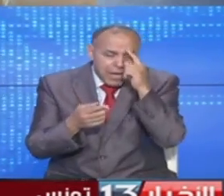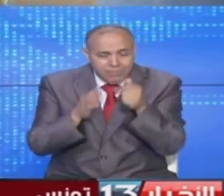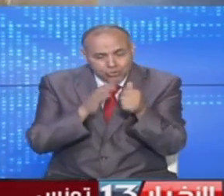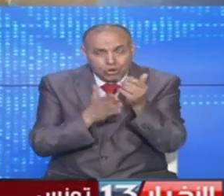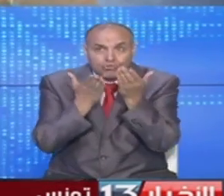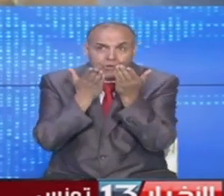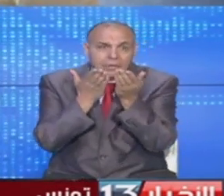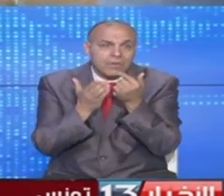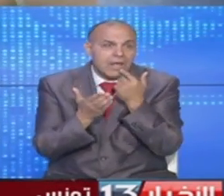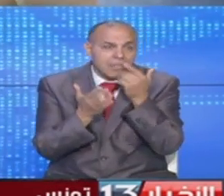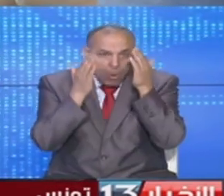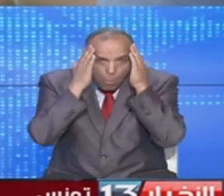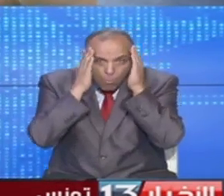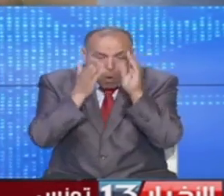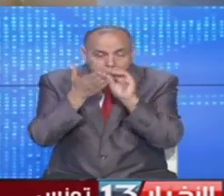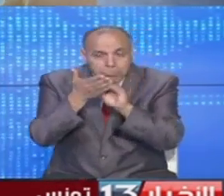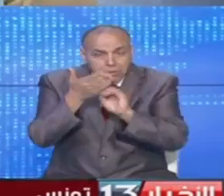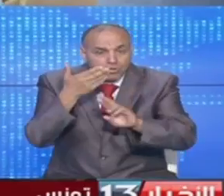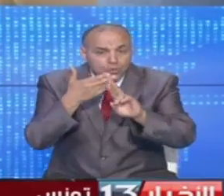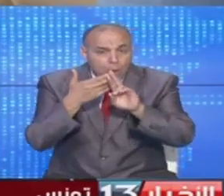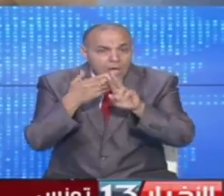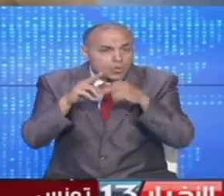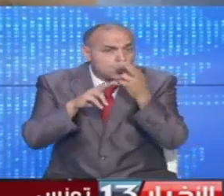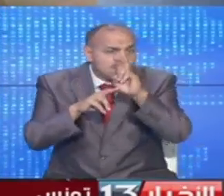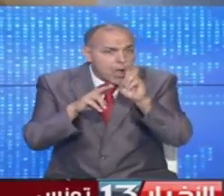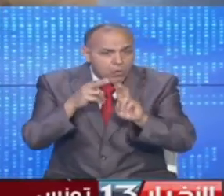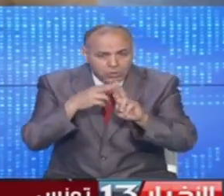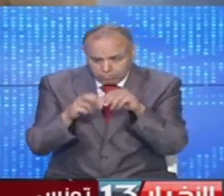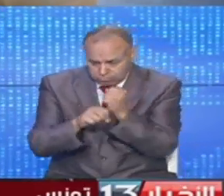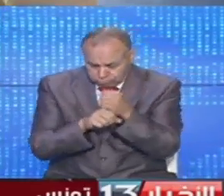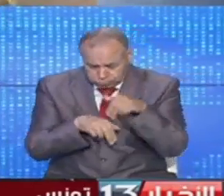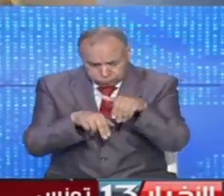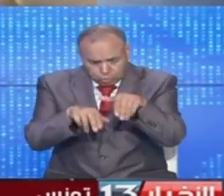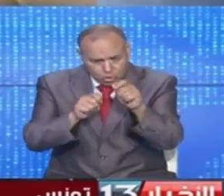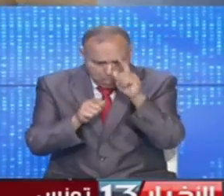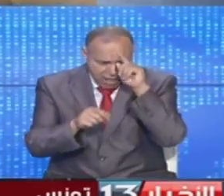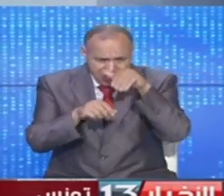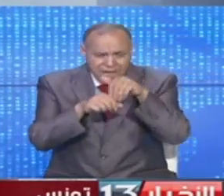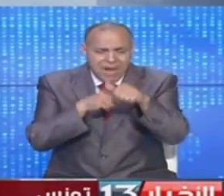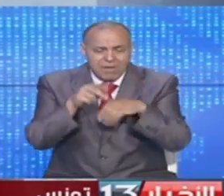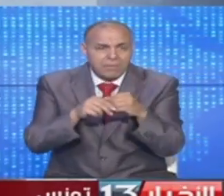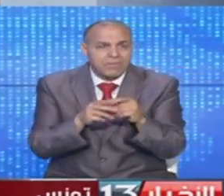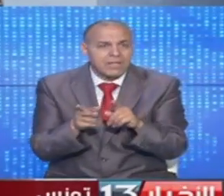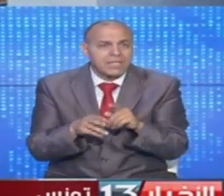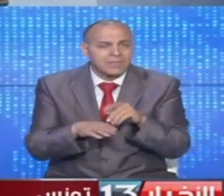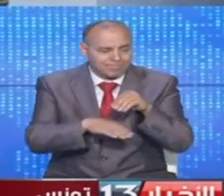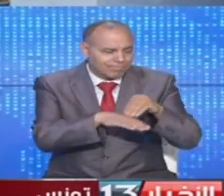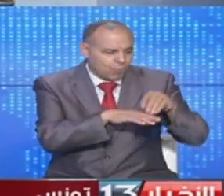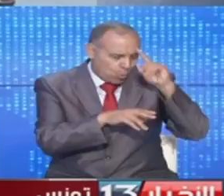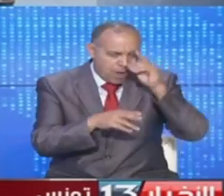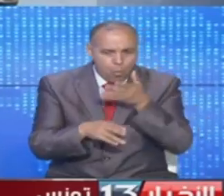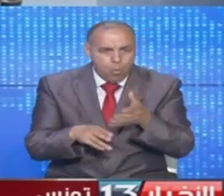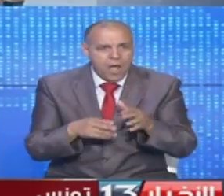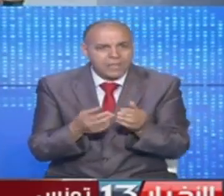ناجحة، أنت معناتها حط مخك في القراية وفي السؤال متاعك واخدم على روحكم مسي أنت في وسط العام. هذا شوية توجيهات، شوية